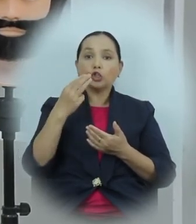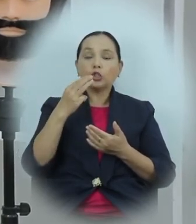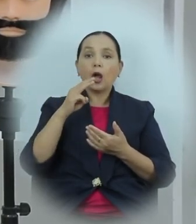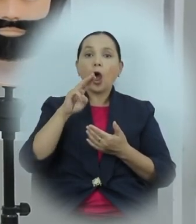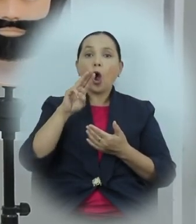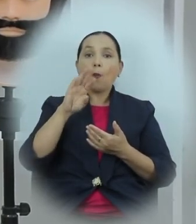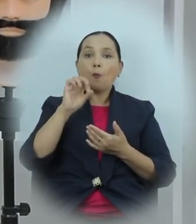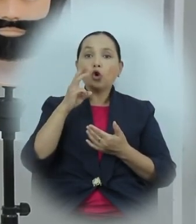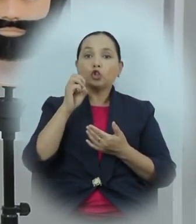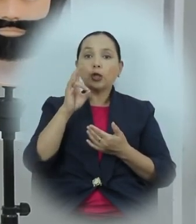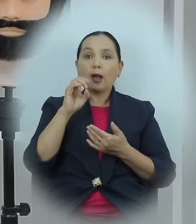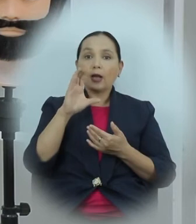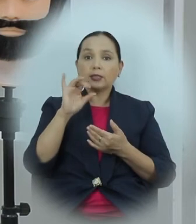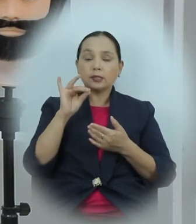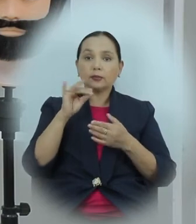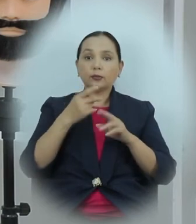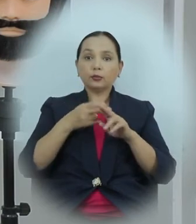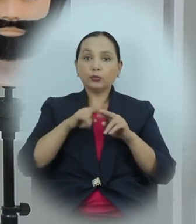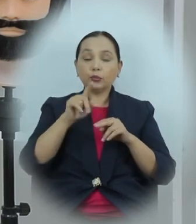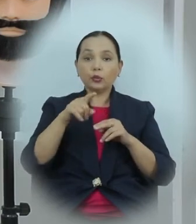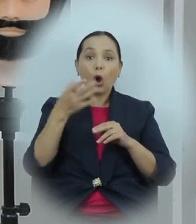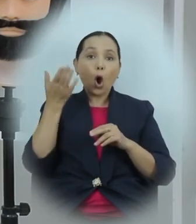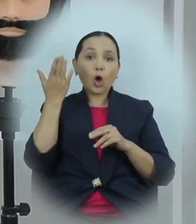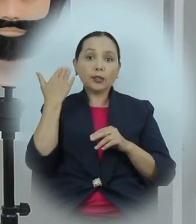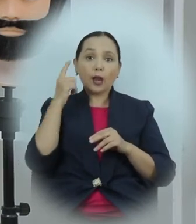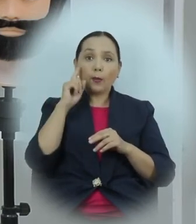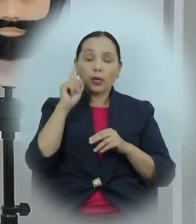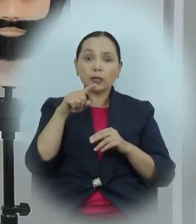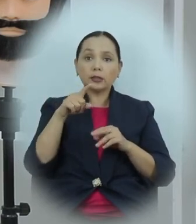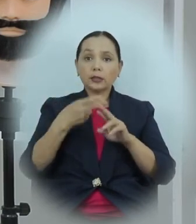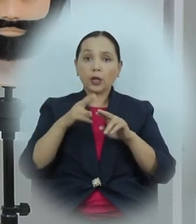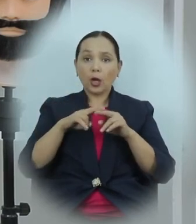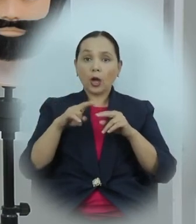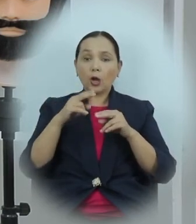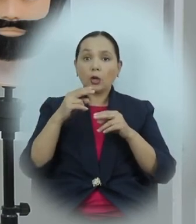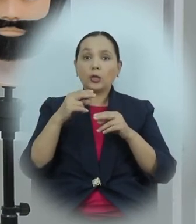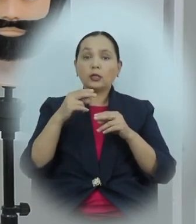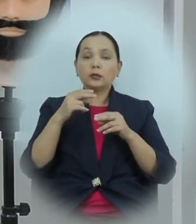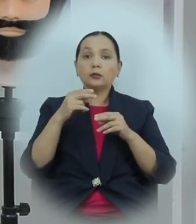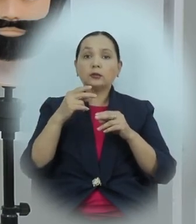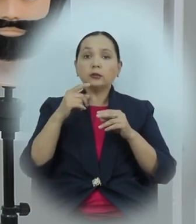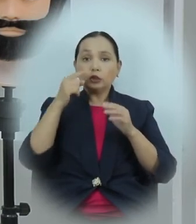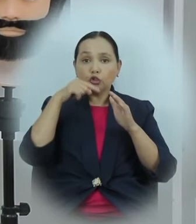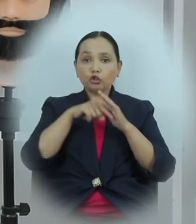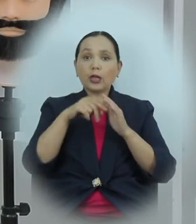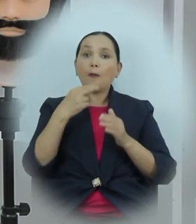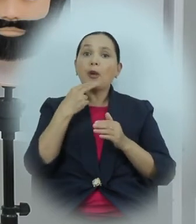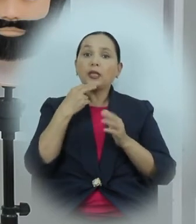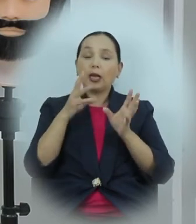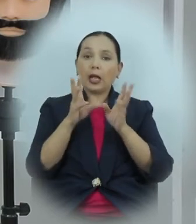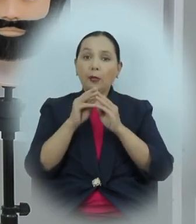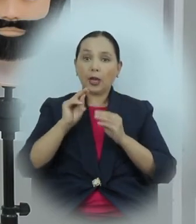hozirgi davrga kelib takomillashgan. Oldinlari bilsanglar simli bo'lardi, endi hozir simsiz, ya'ni ichida batareya bilan